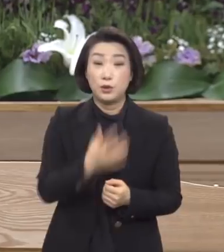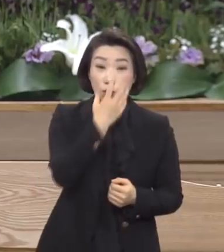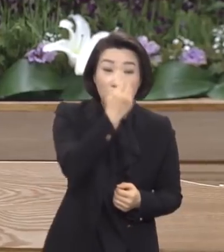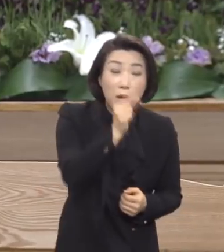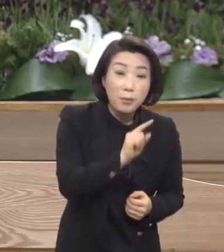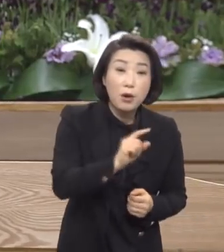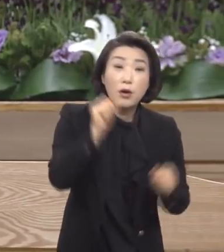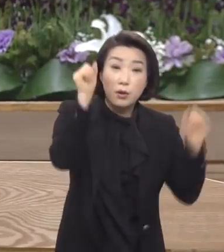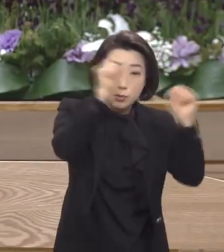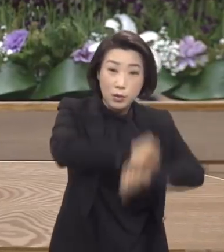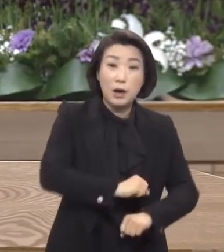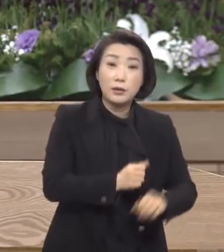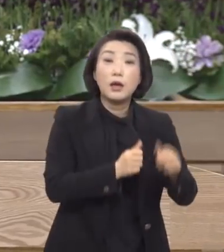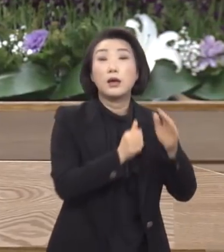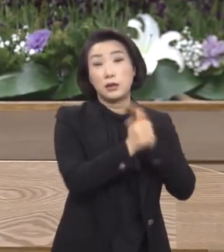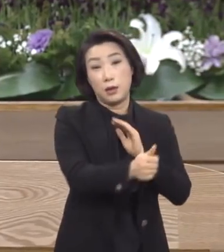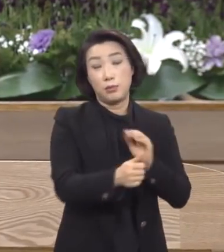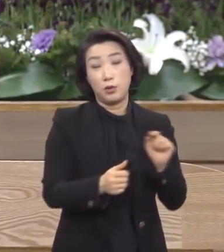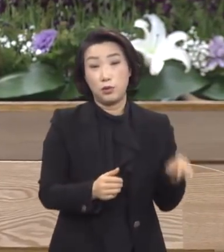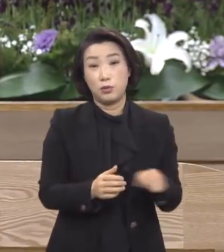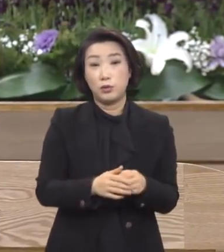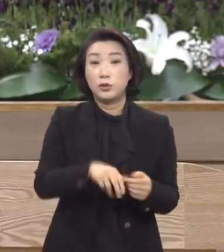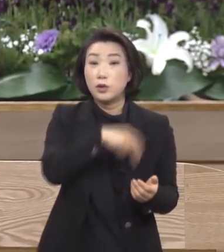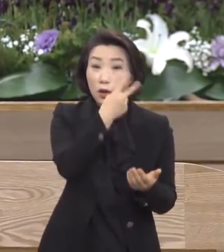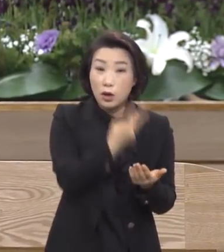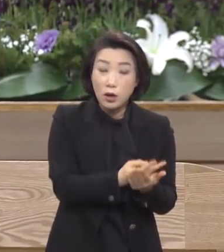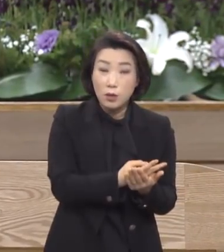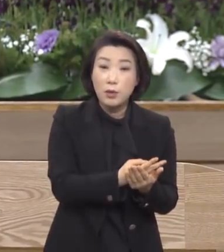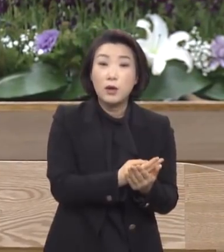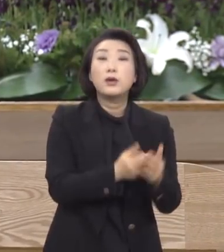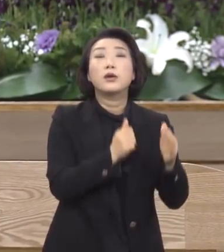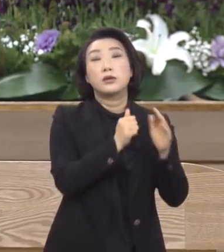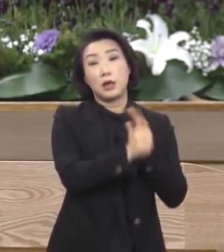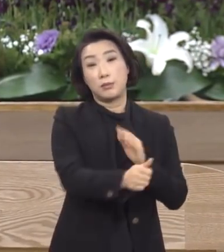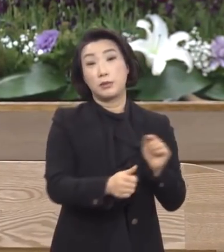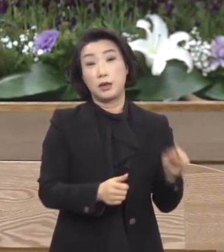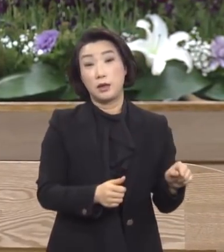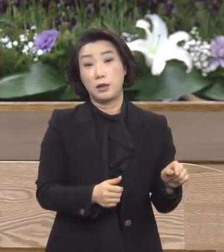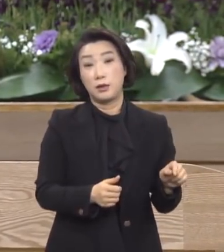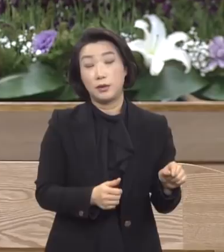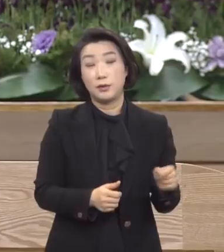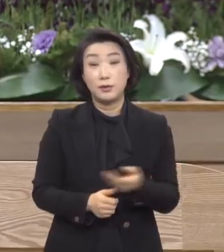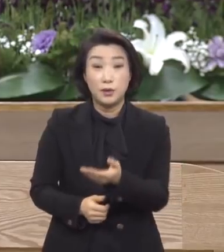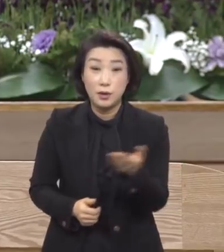교만은 패망의 선봉이요 넘어짐의 앞잡이다.